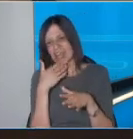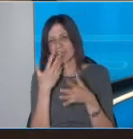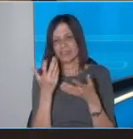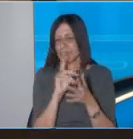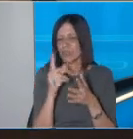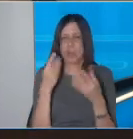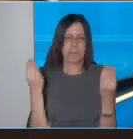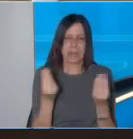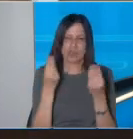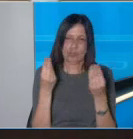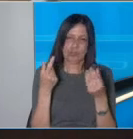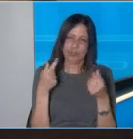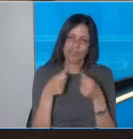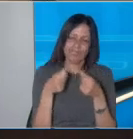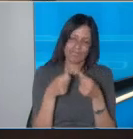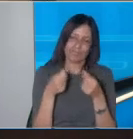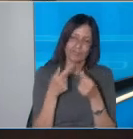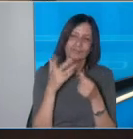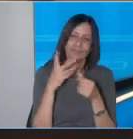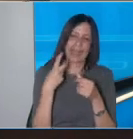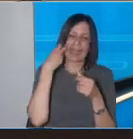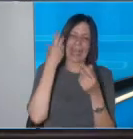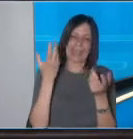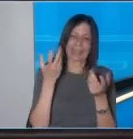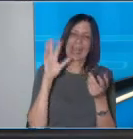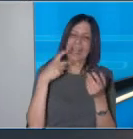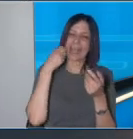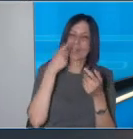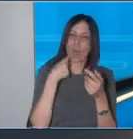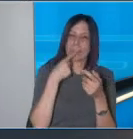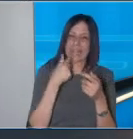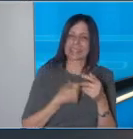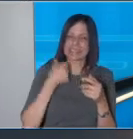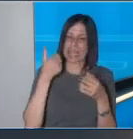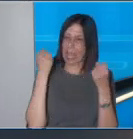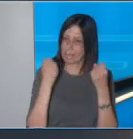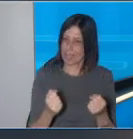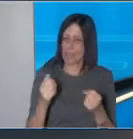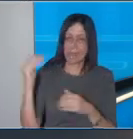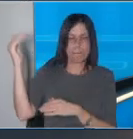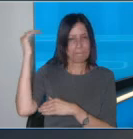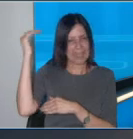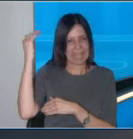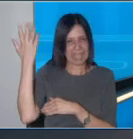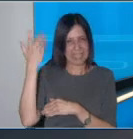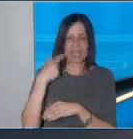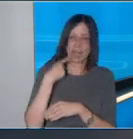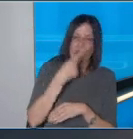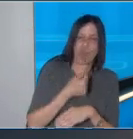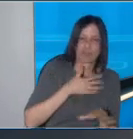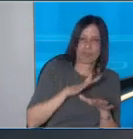כן, אבל לא משהו ש... קשור בעקיפין, אז על קרדיט. כן, על קרדיט. אומר שר הביטחון בני גנץ לראש